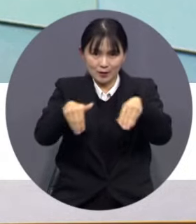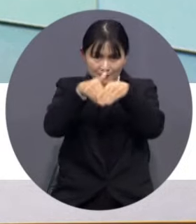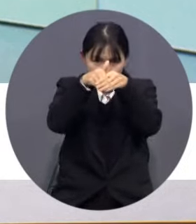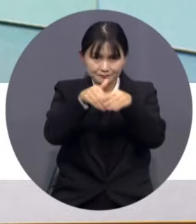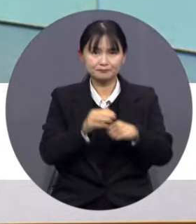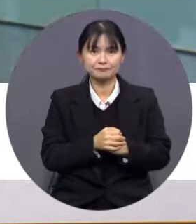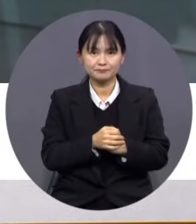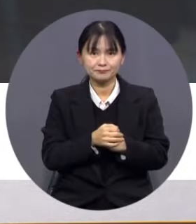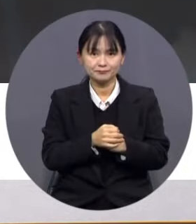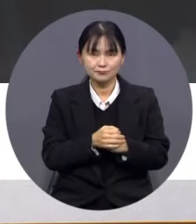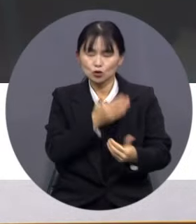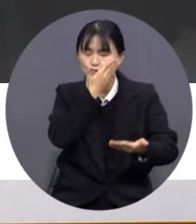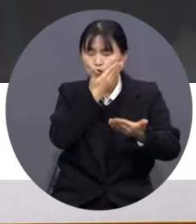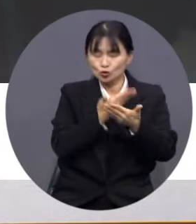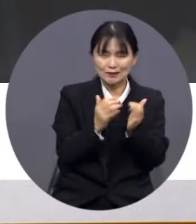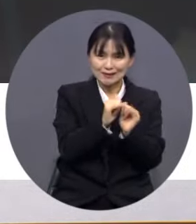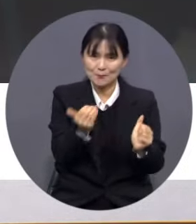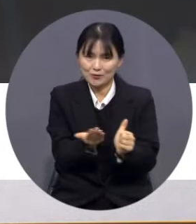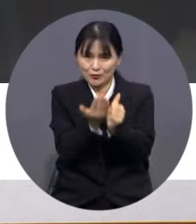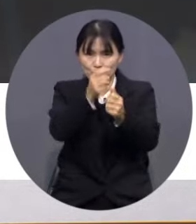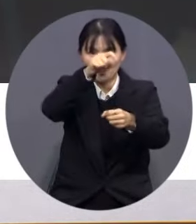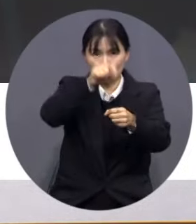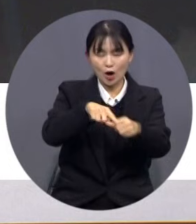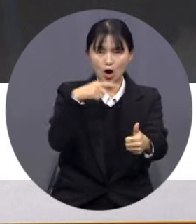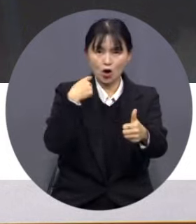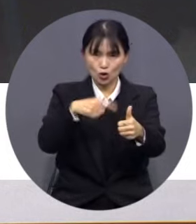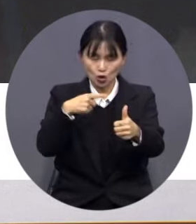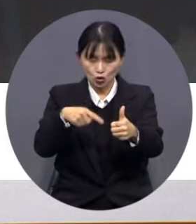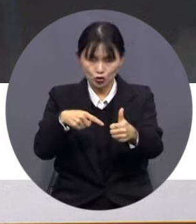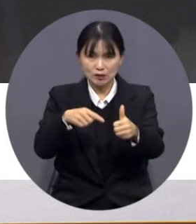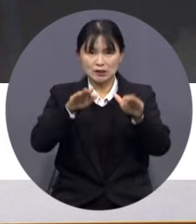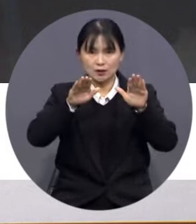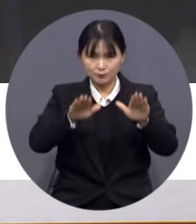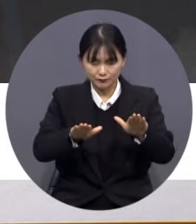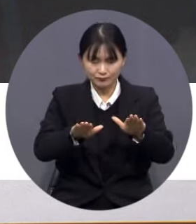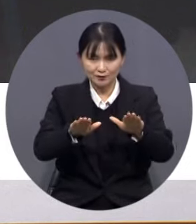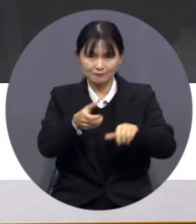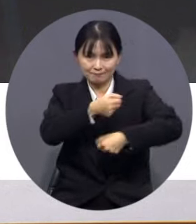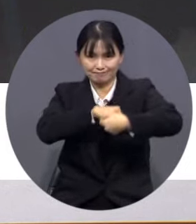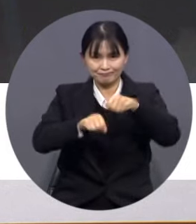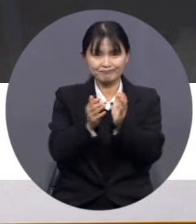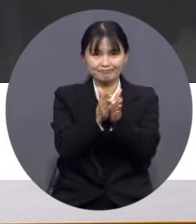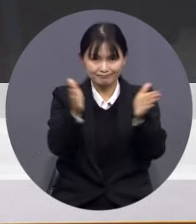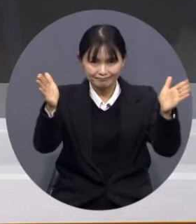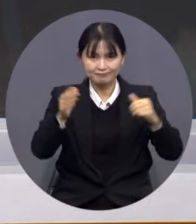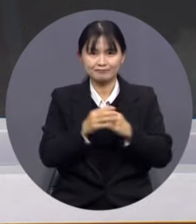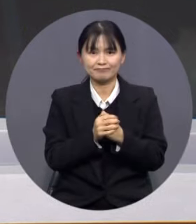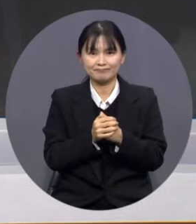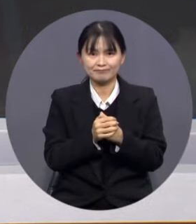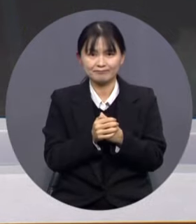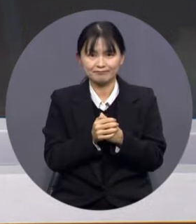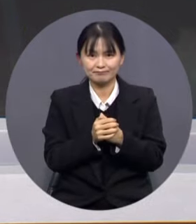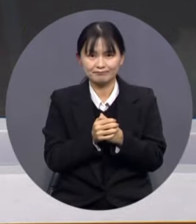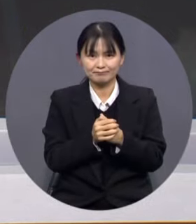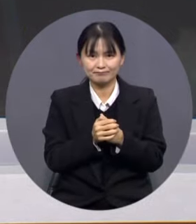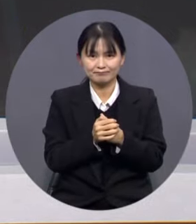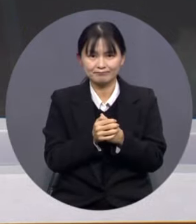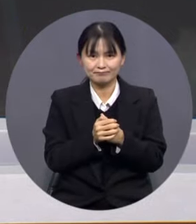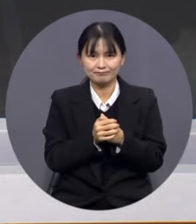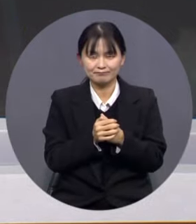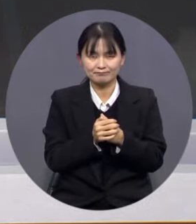맺었는데요. 핵심 인재를 키우기 위한 교육이 이달 중순부터 본격적으로 시작됩니다. 박주현 기자가